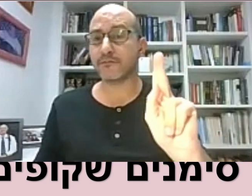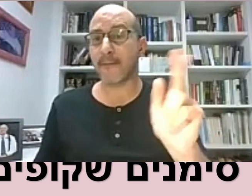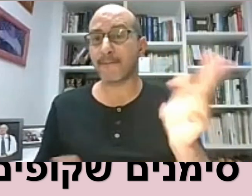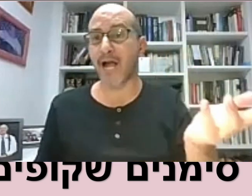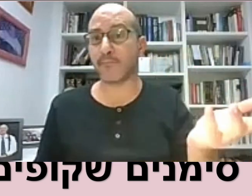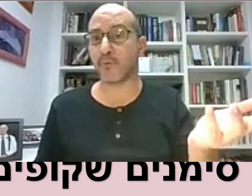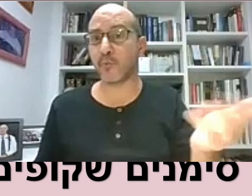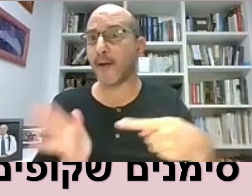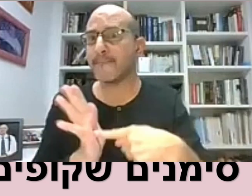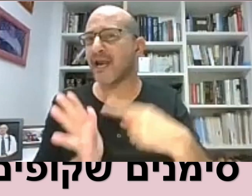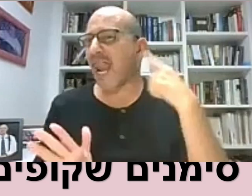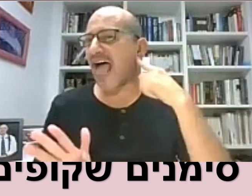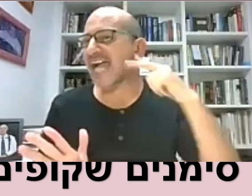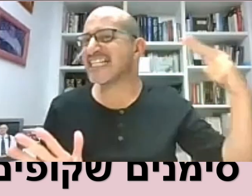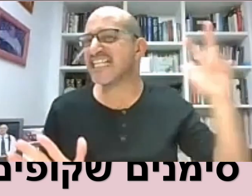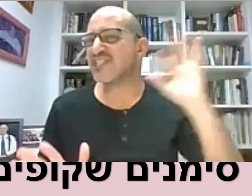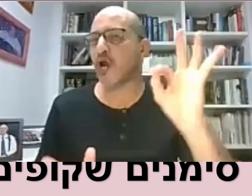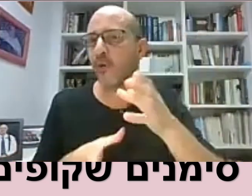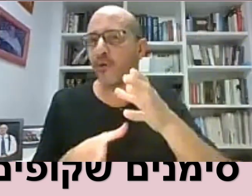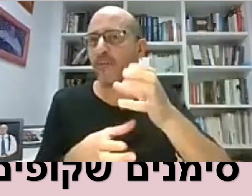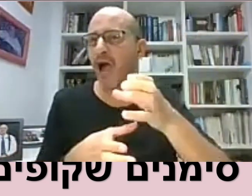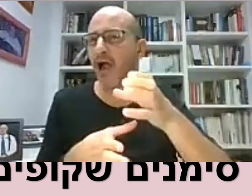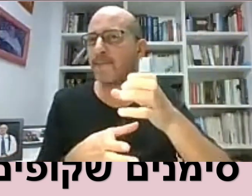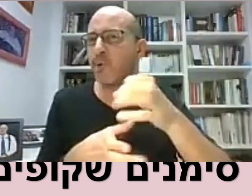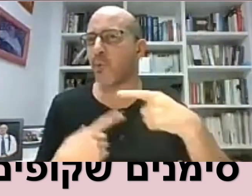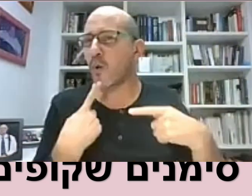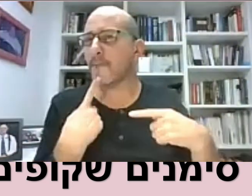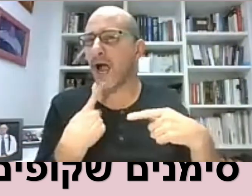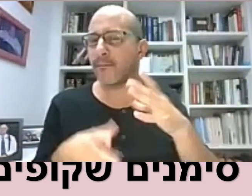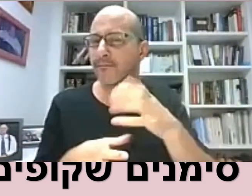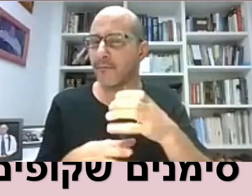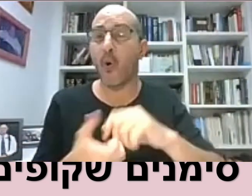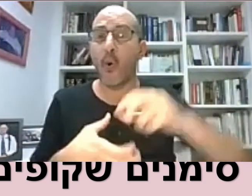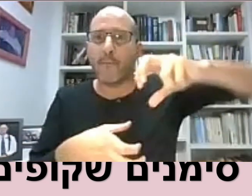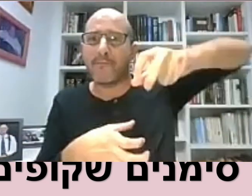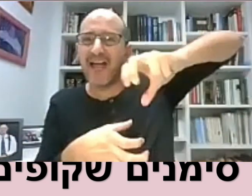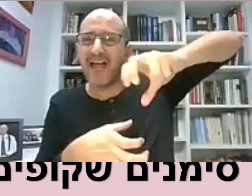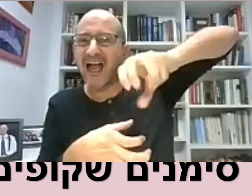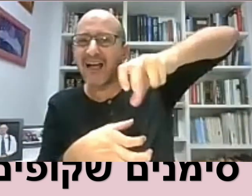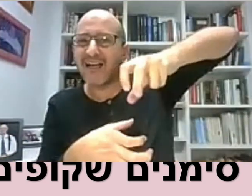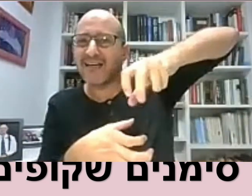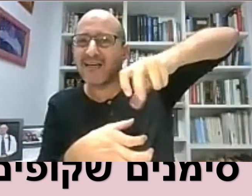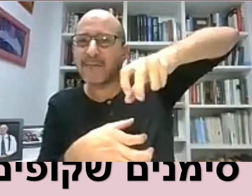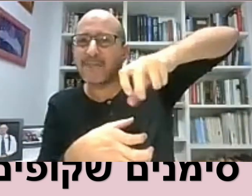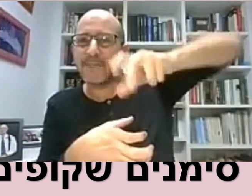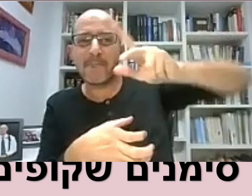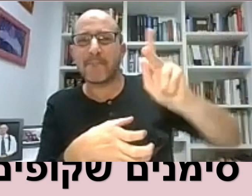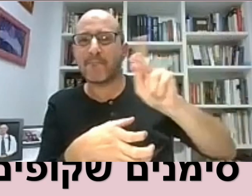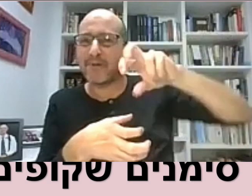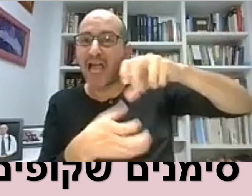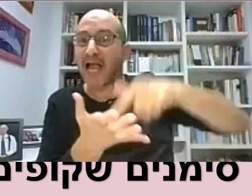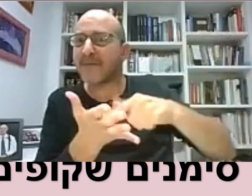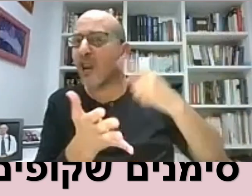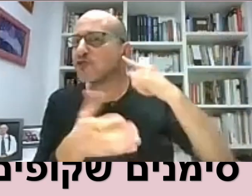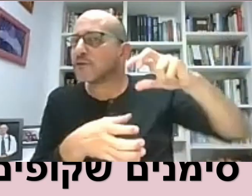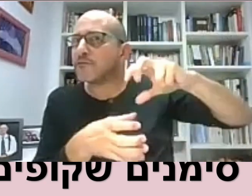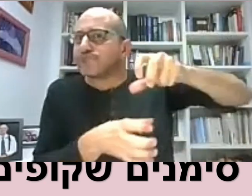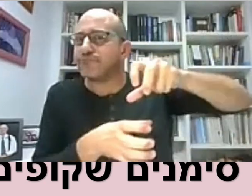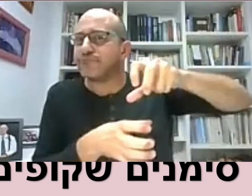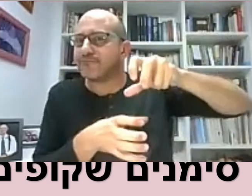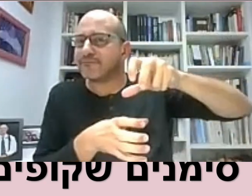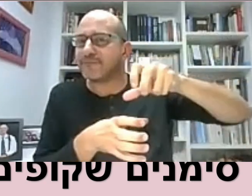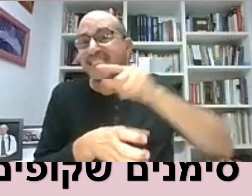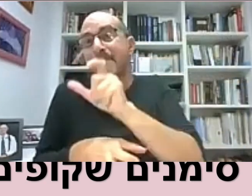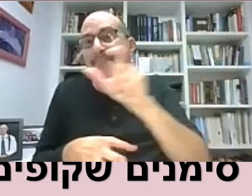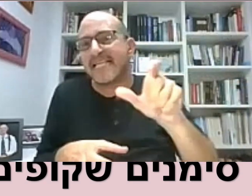בקבוק, בקבוק, בגלל הצליל של הבקבוק, או הפתיחה, הפקק עצמו,